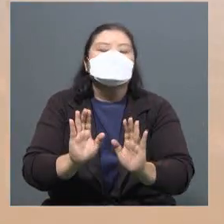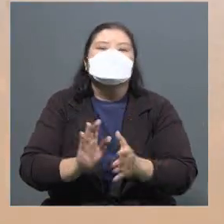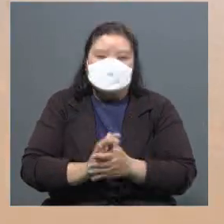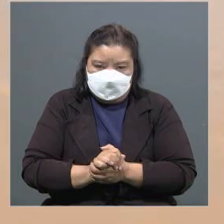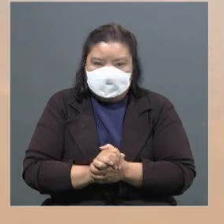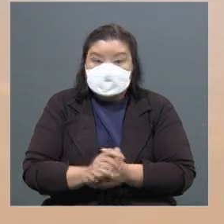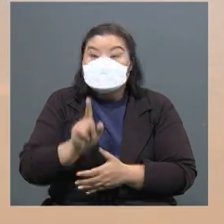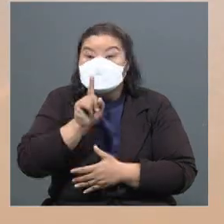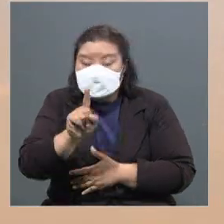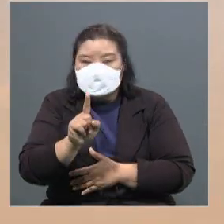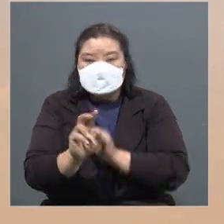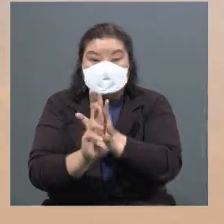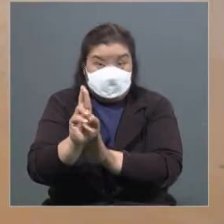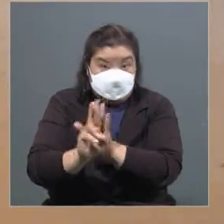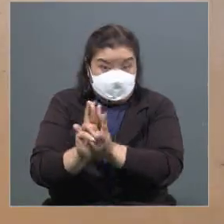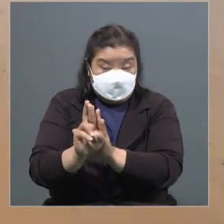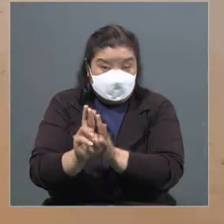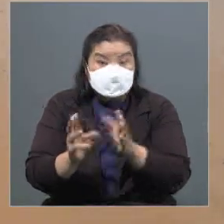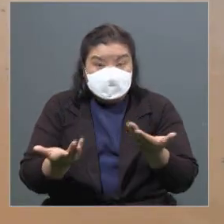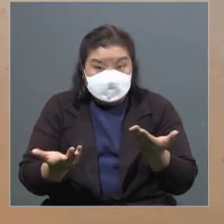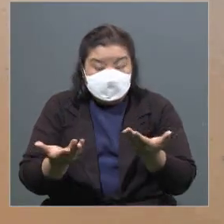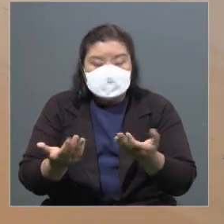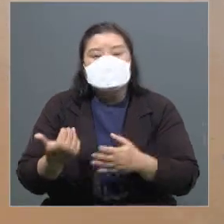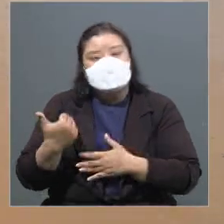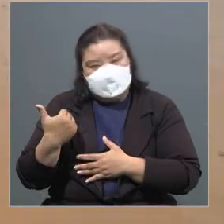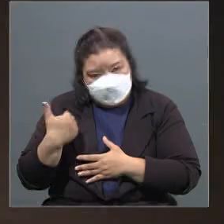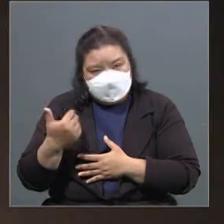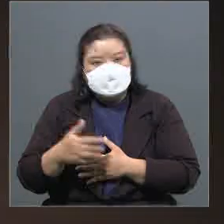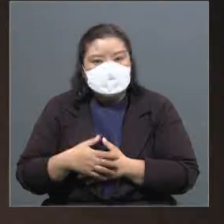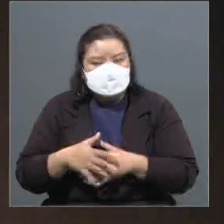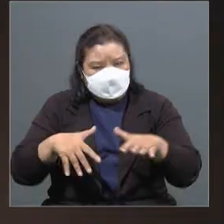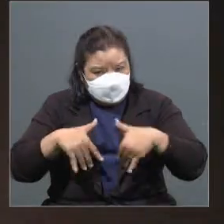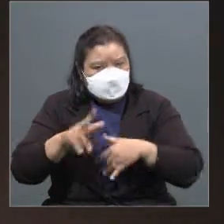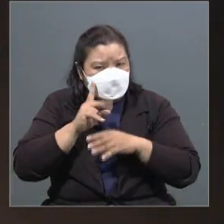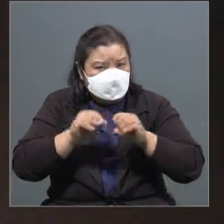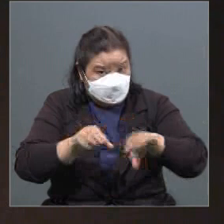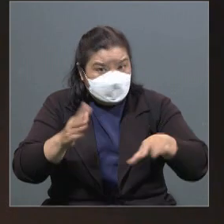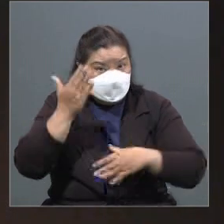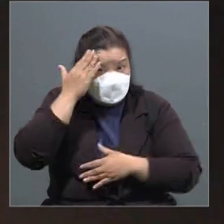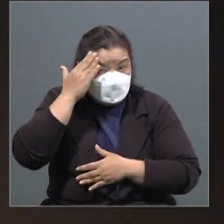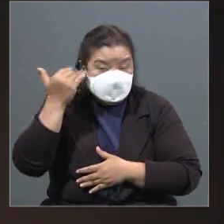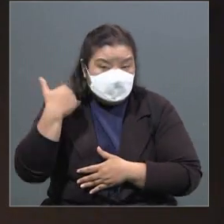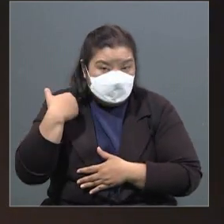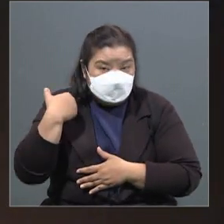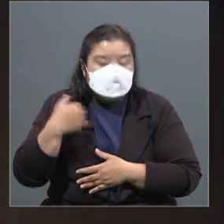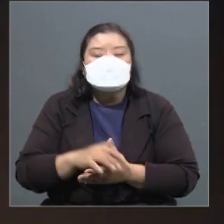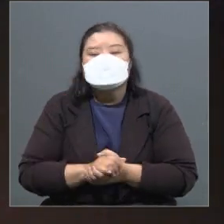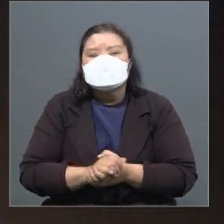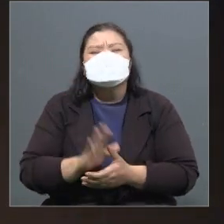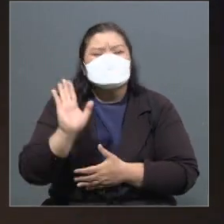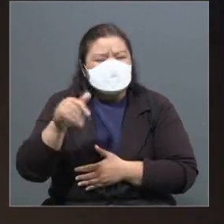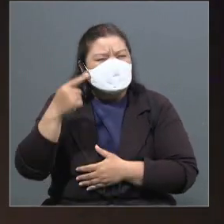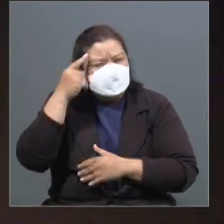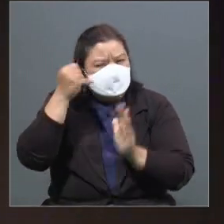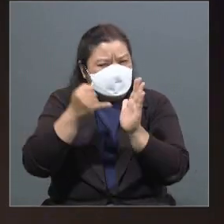หตุการณ์ที่เชียงรายอะค่ะจะทำให้การประชาสัมพันธ์ให้ประชาชนเนี่ยเข้าใจมากขึ้นหรือไม่นายอนุทินบอกว่าอย่าไปมองว่าง่าย